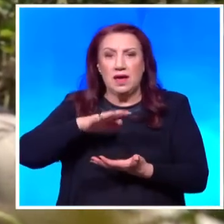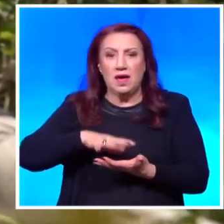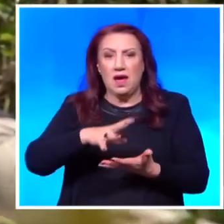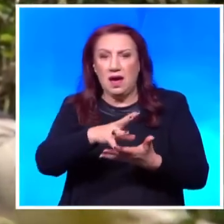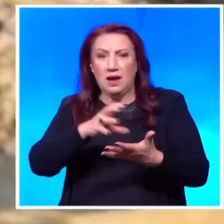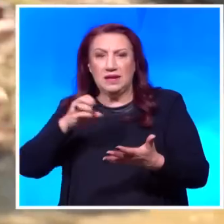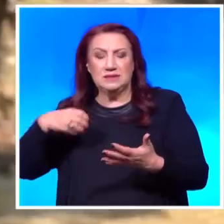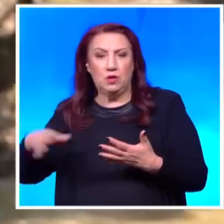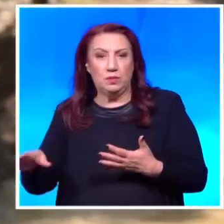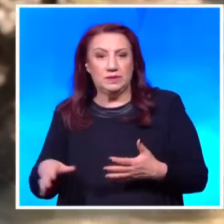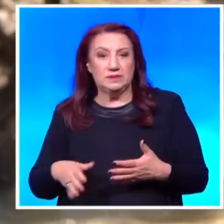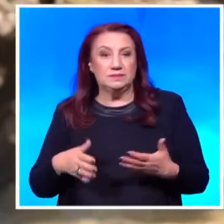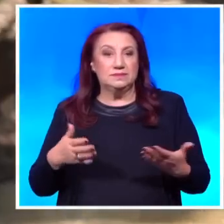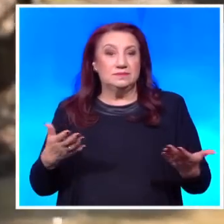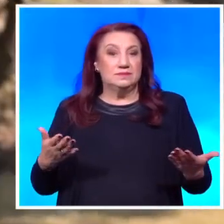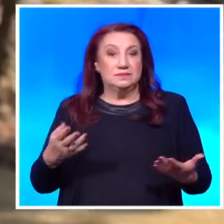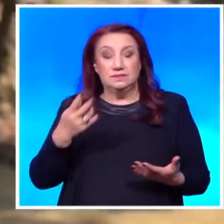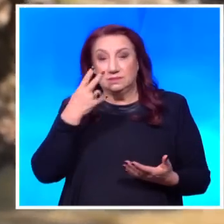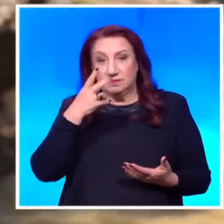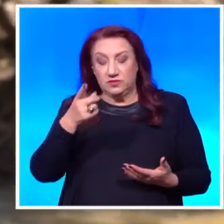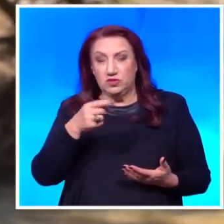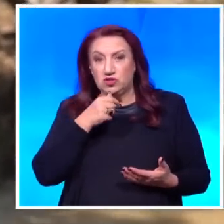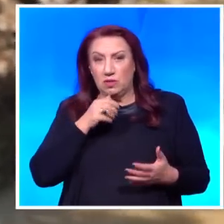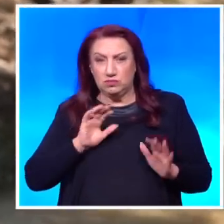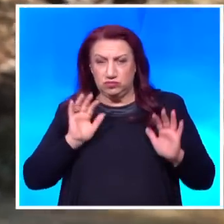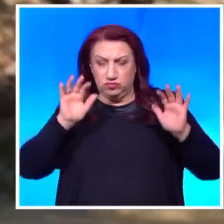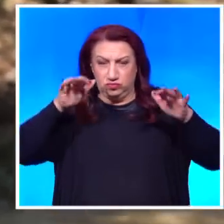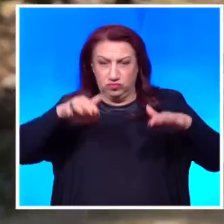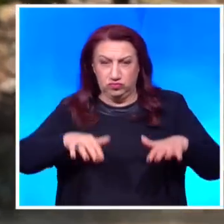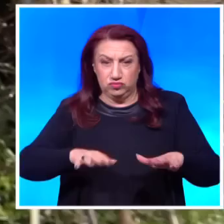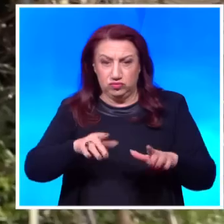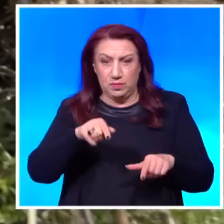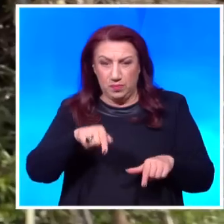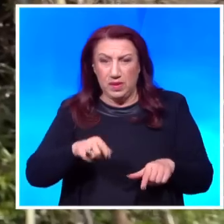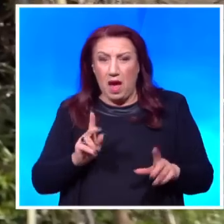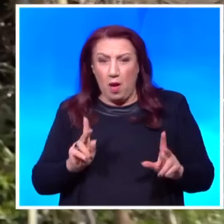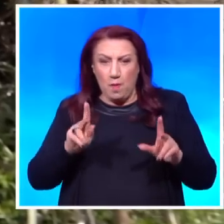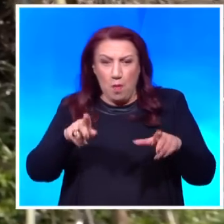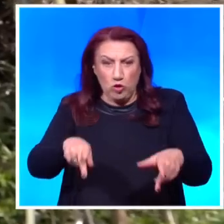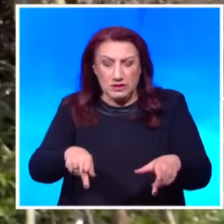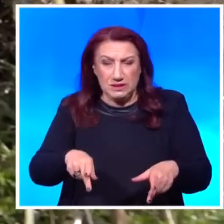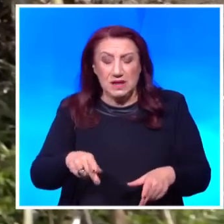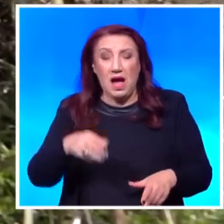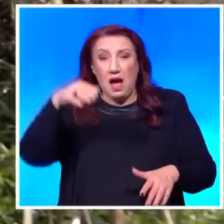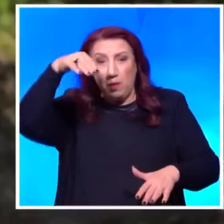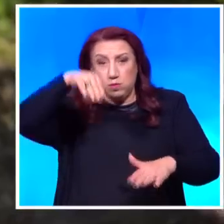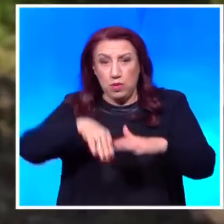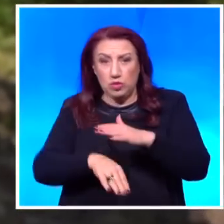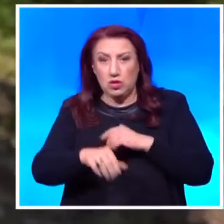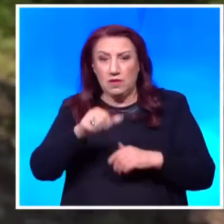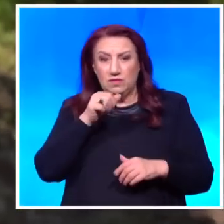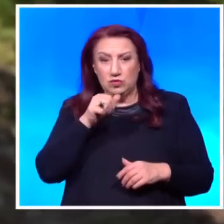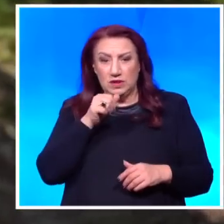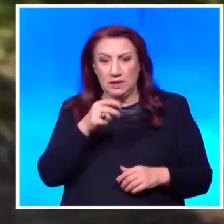Голямата приливна вълна, 4 метрова приливна вълна, тук този мост, на който се намираме, беше под вода. Три дена преди това започнаха да почистват, ето